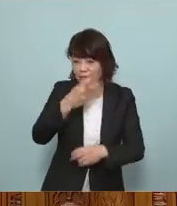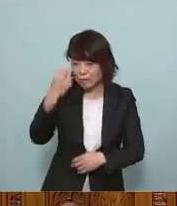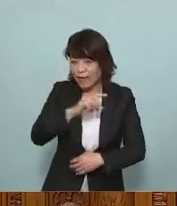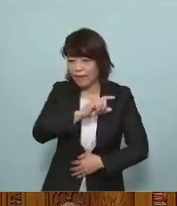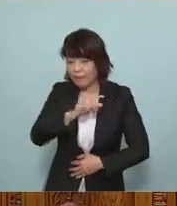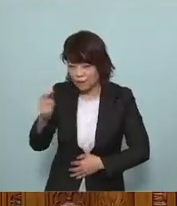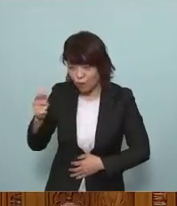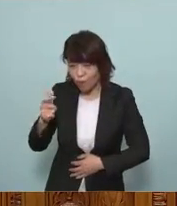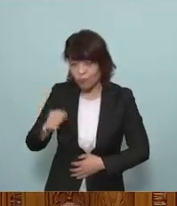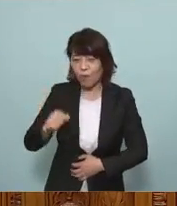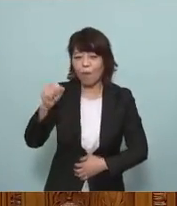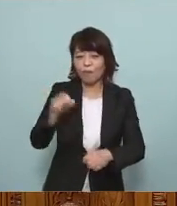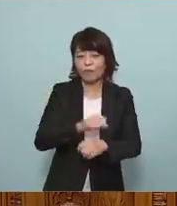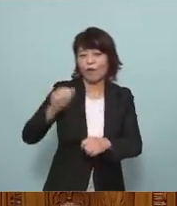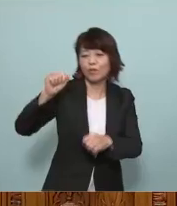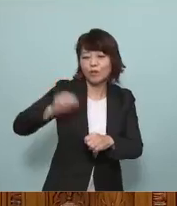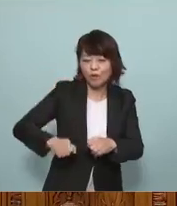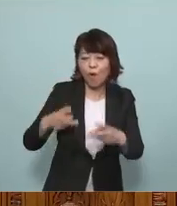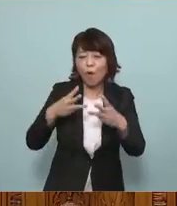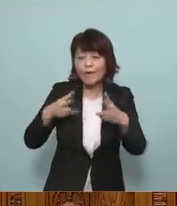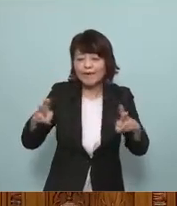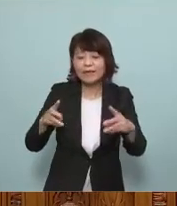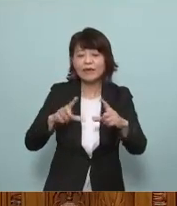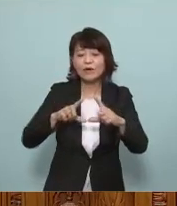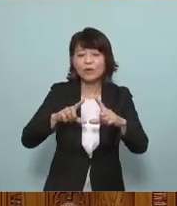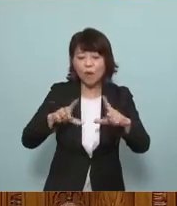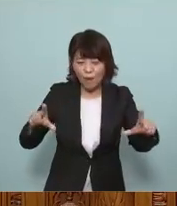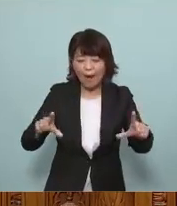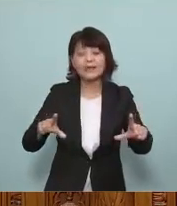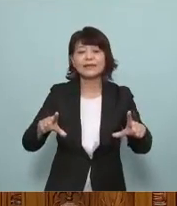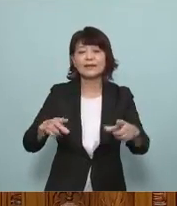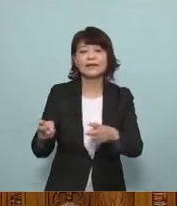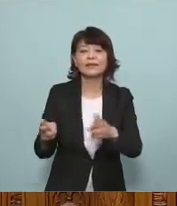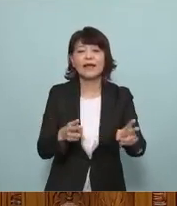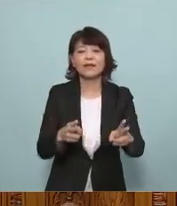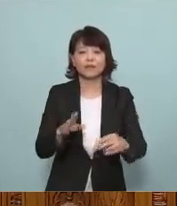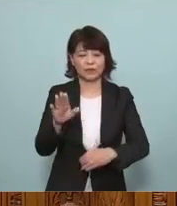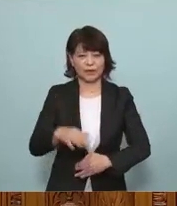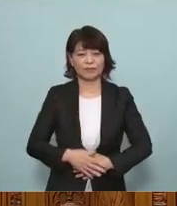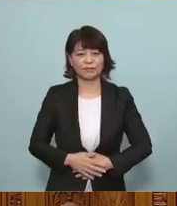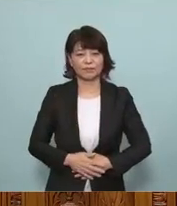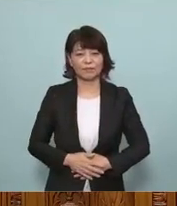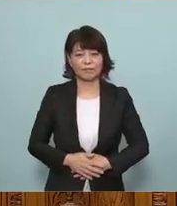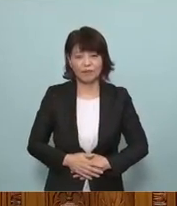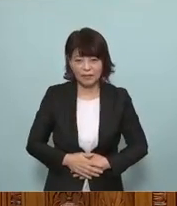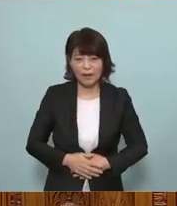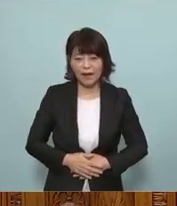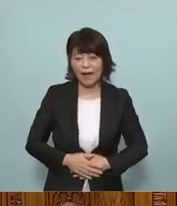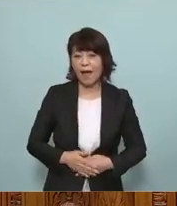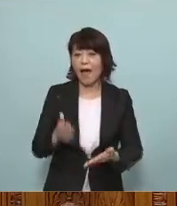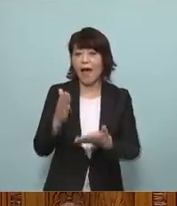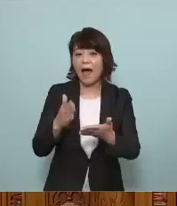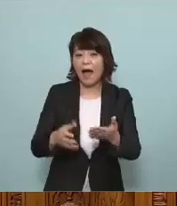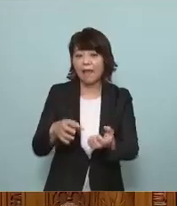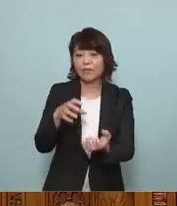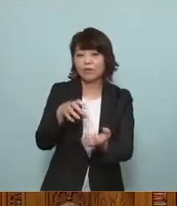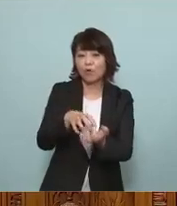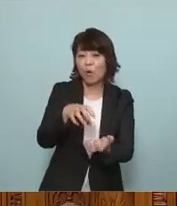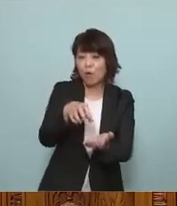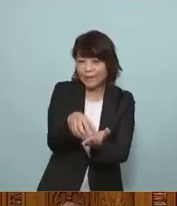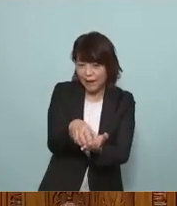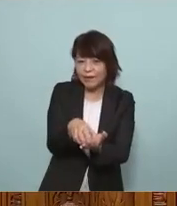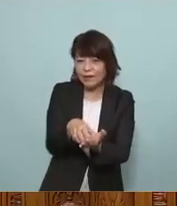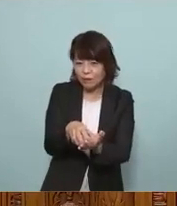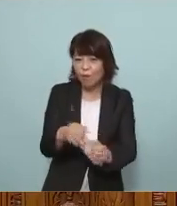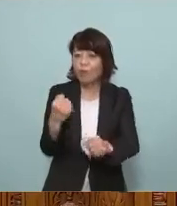を整備します。併せて、半導体製造工場の設備投資や、AI、量